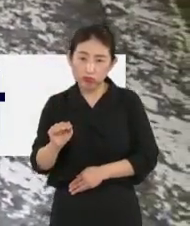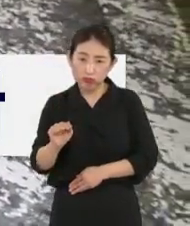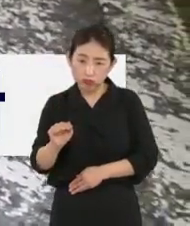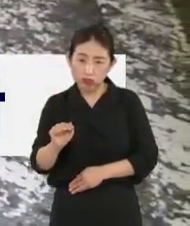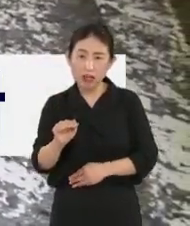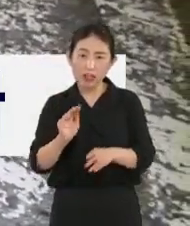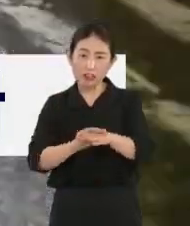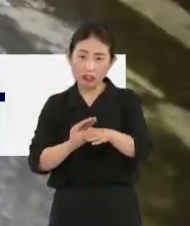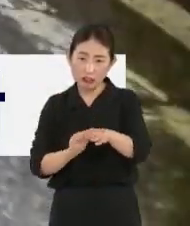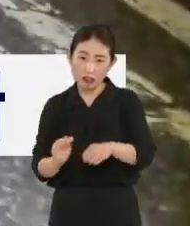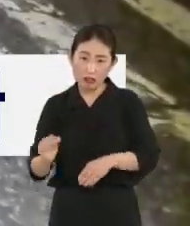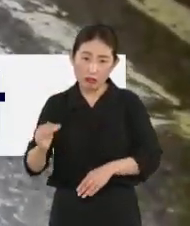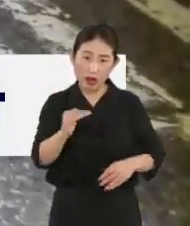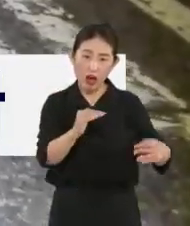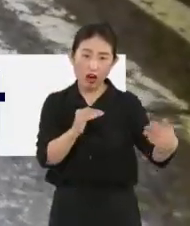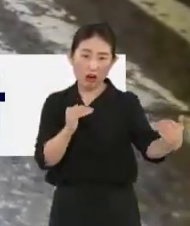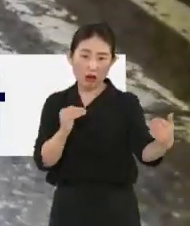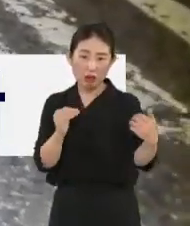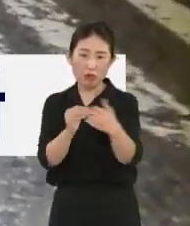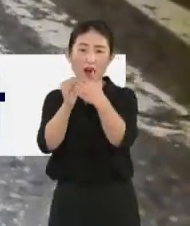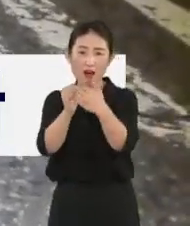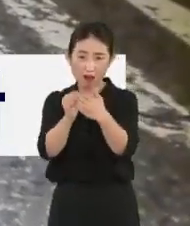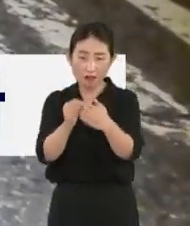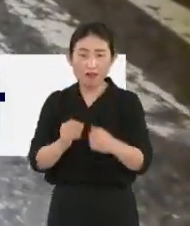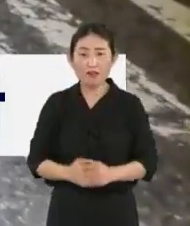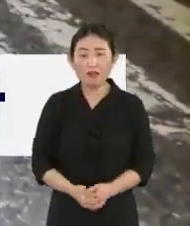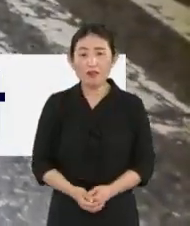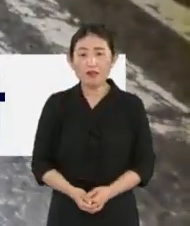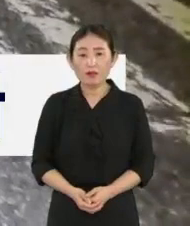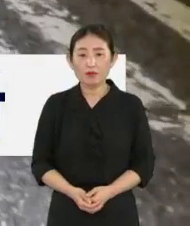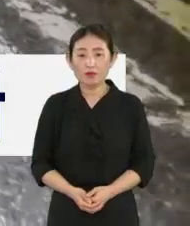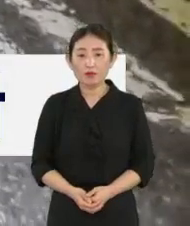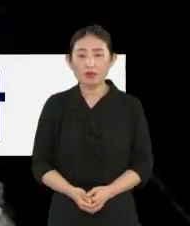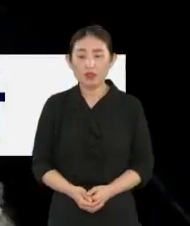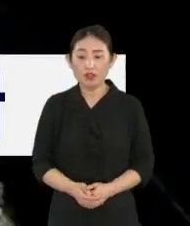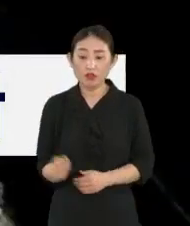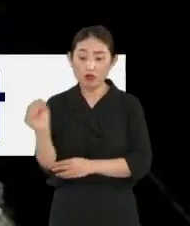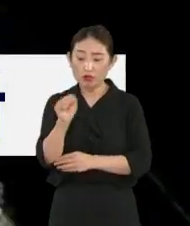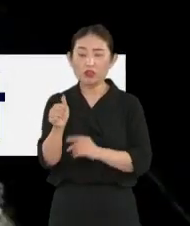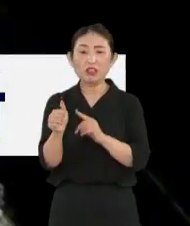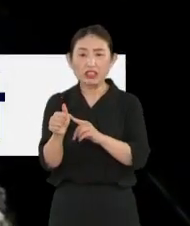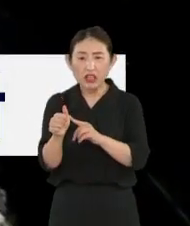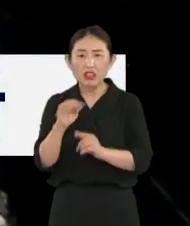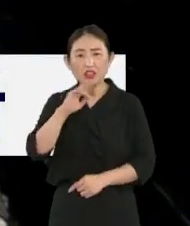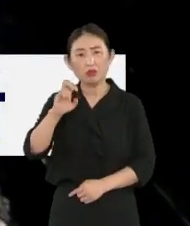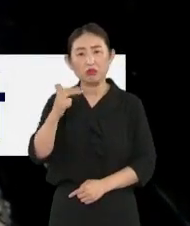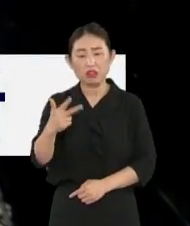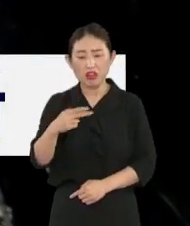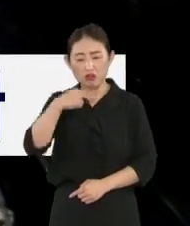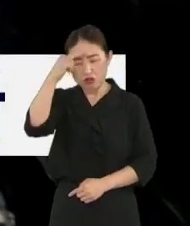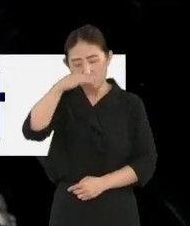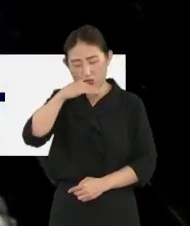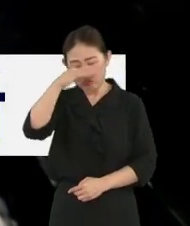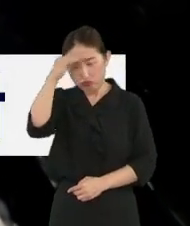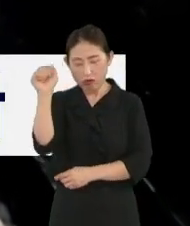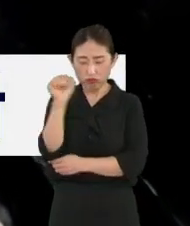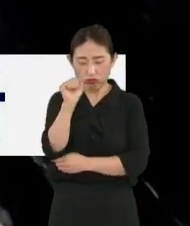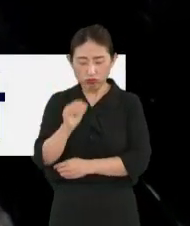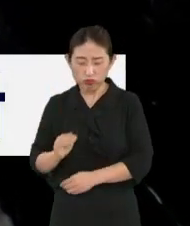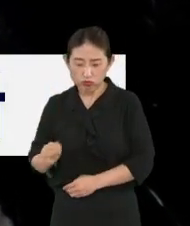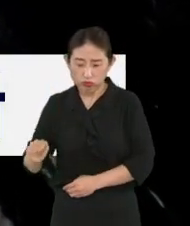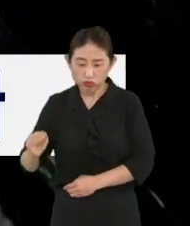자외선을 하다 마주오던 승용차와 부디 셨습니다 경제는 운전자 a 씨가 많지 상태에서 움 주 운전을